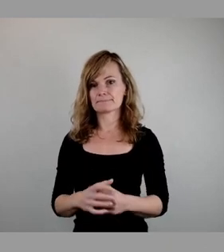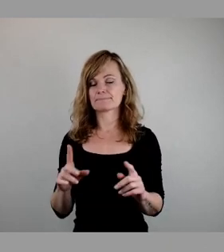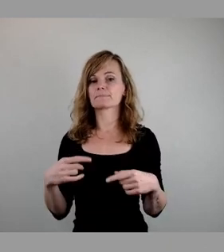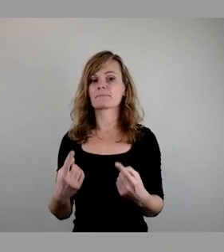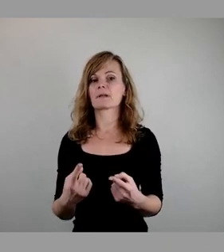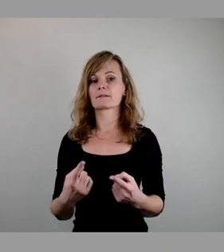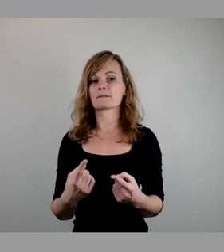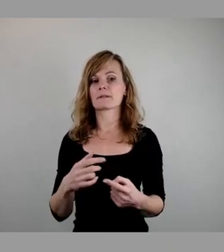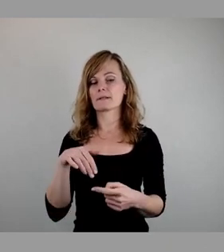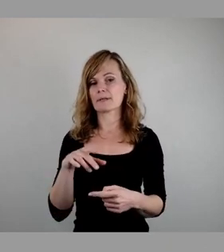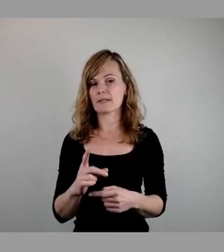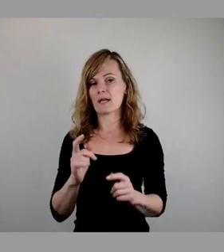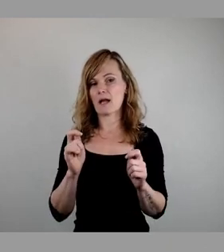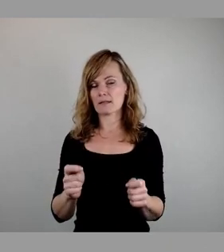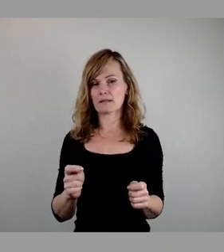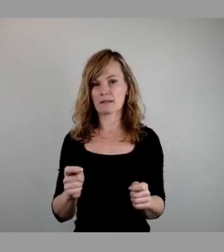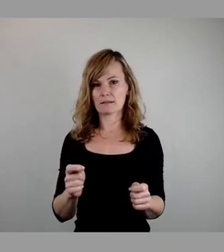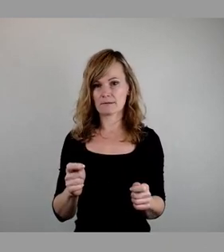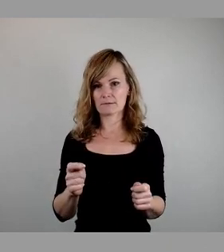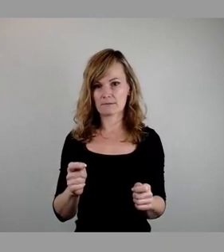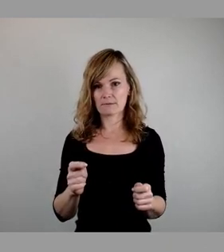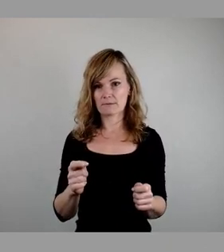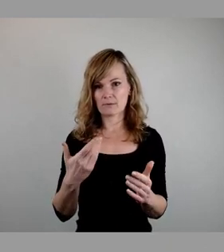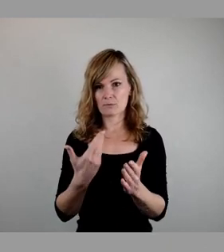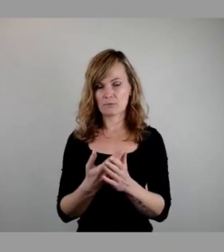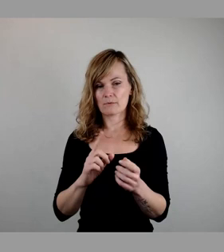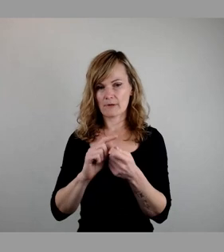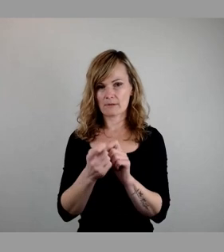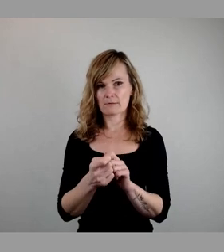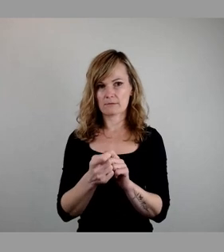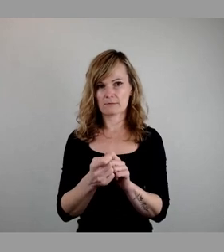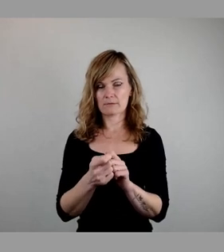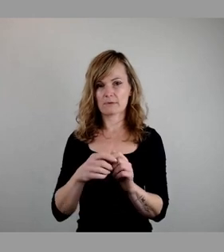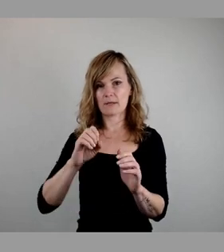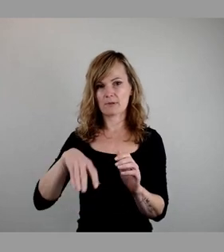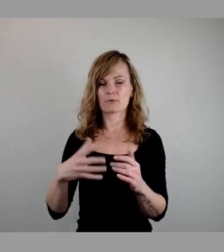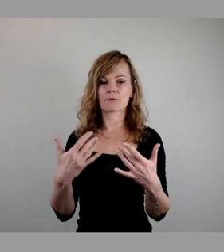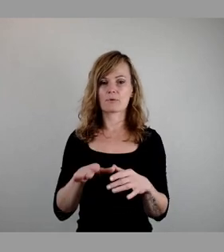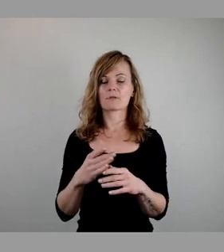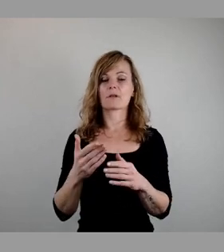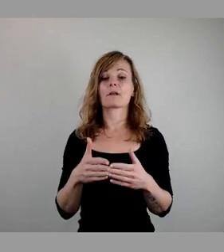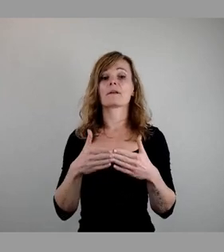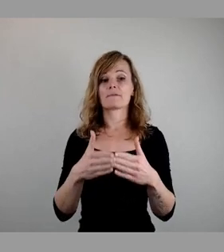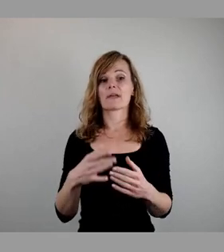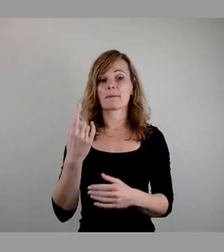den SPD-Antrag so verändert, was emissionsleiser Fährbetrieb angeht, zu